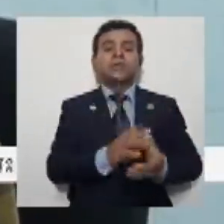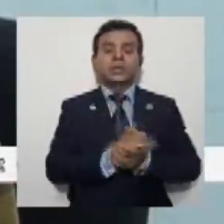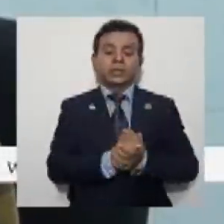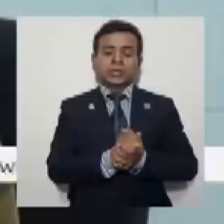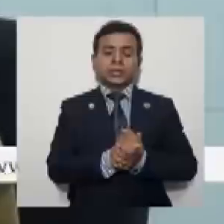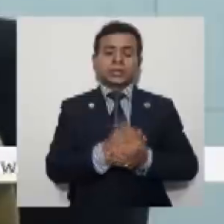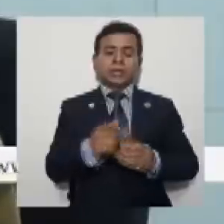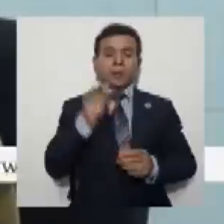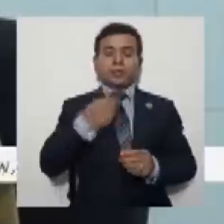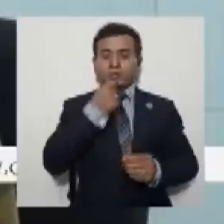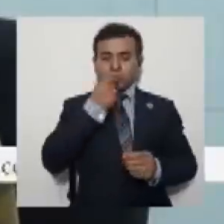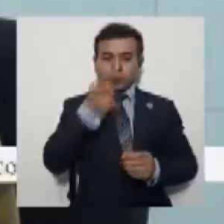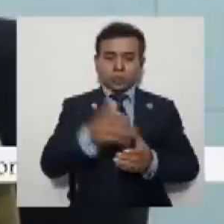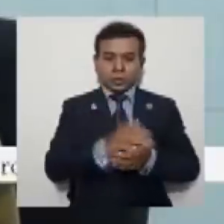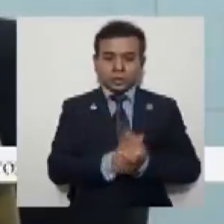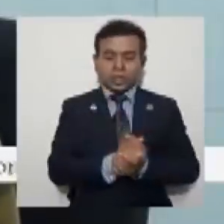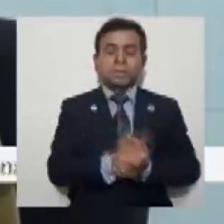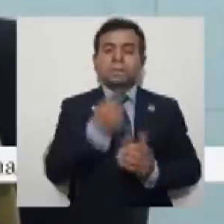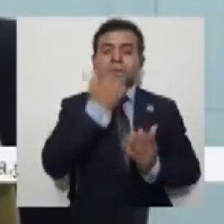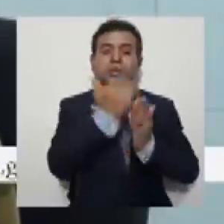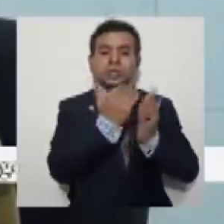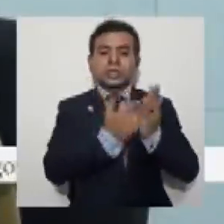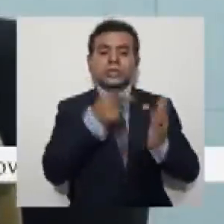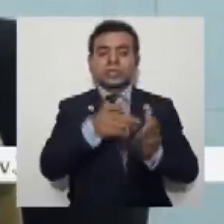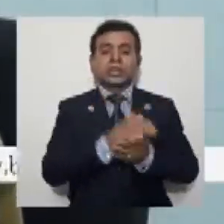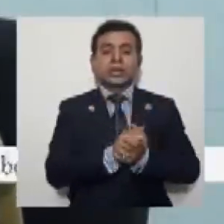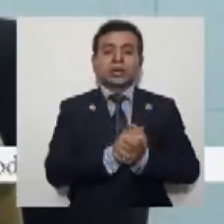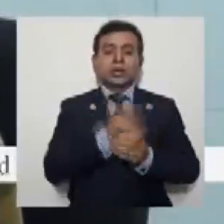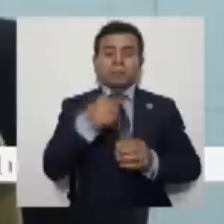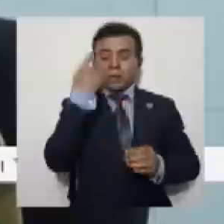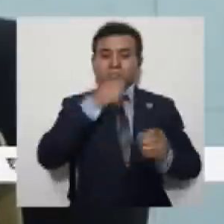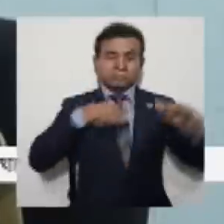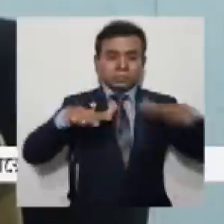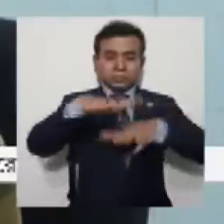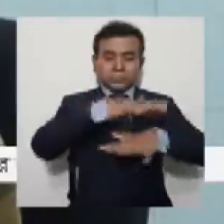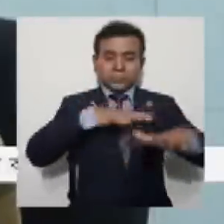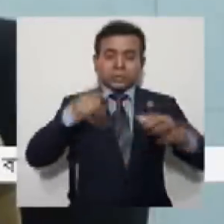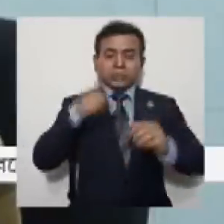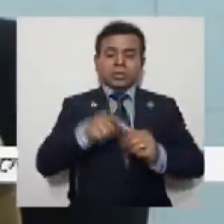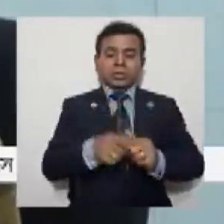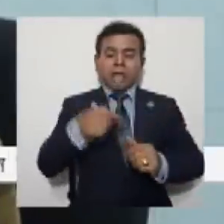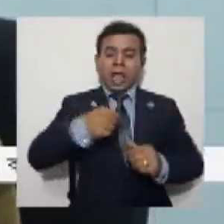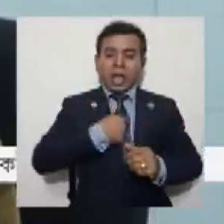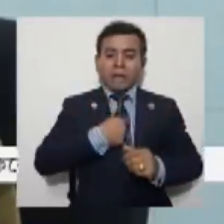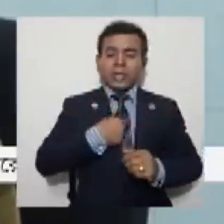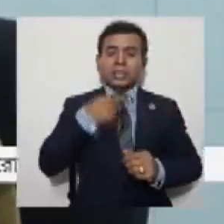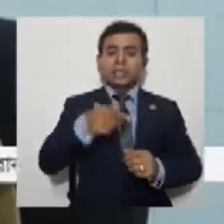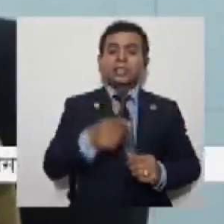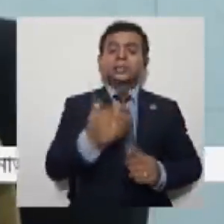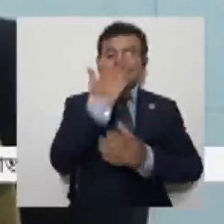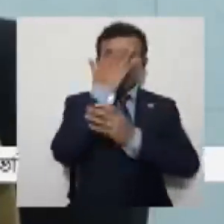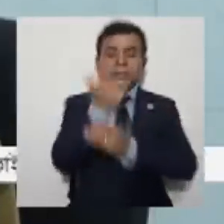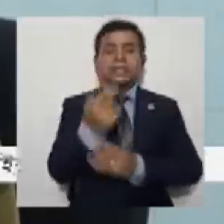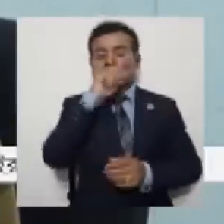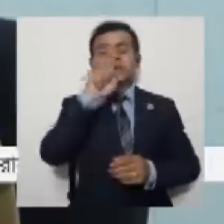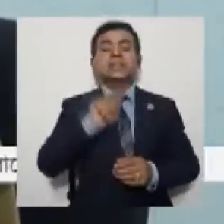কমিউনিটি ট্রান্সমিশন হলো যখন আমার উৎস জানা যাবে না আমি কিভাবে আক্রান্ত হলাম। কাজেই আমরা এখন অনেকে আক্রান্ত হচ্ছি কিন্তু আমরা